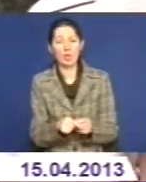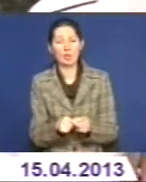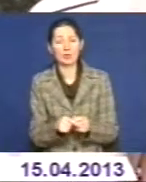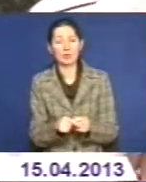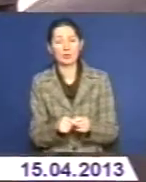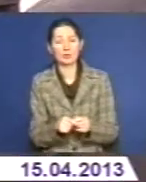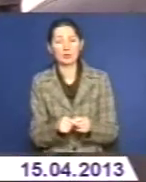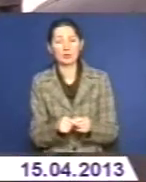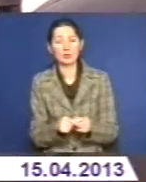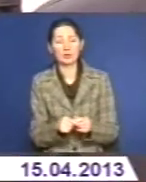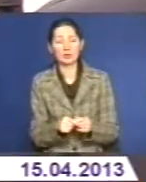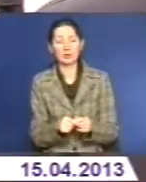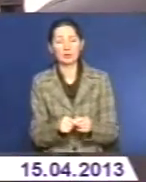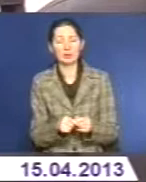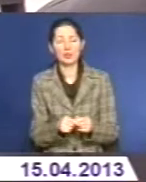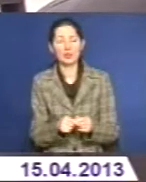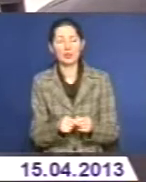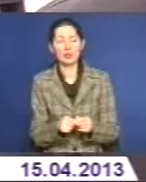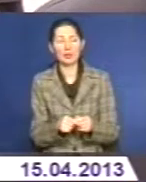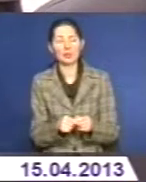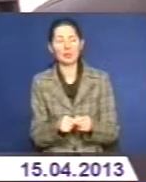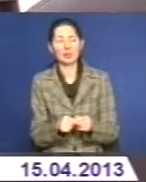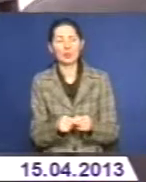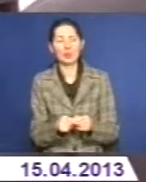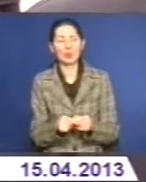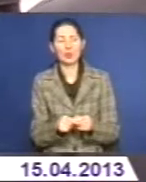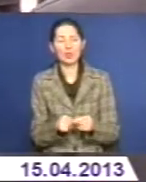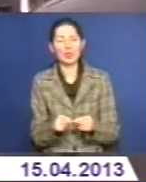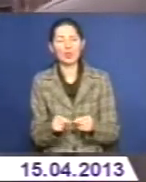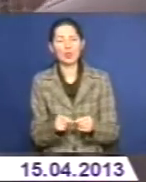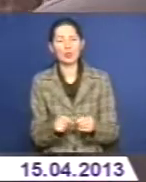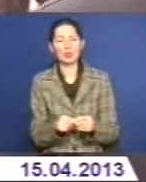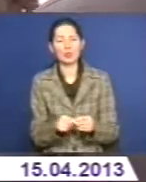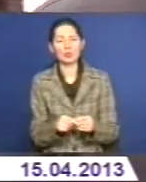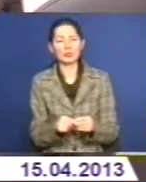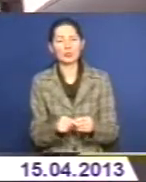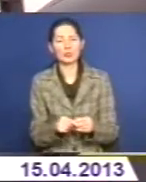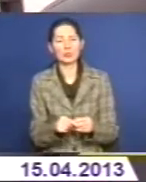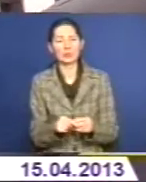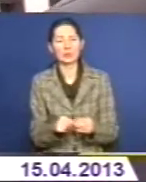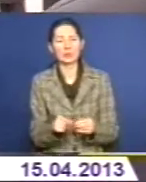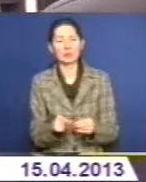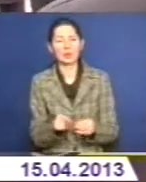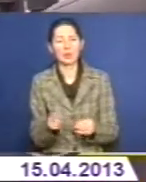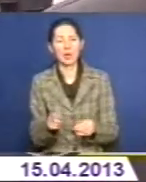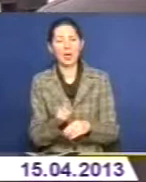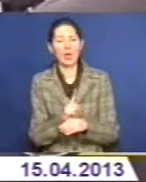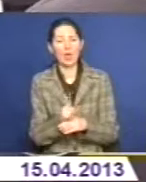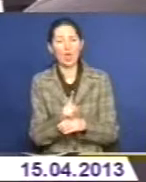Великого Глубічка. Жестокой битвой закончилась эта война для